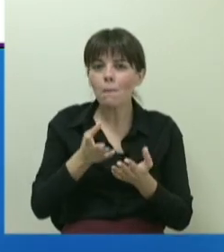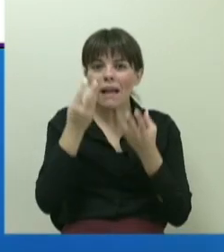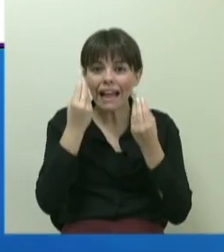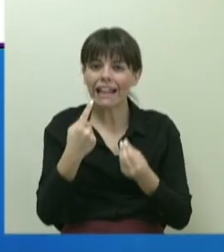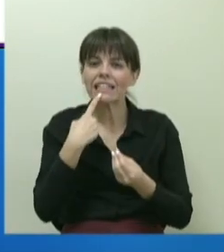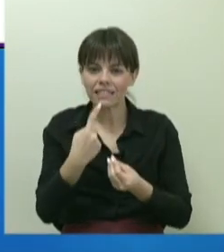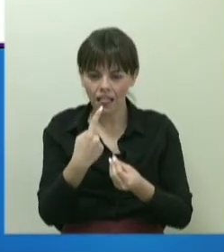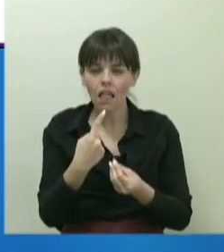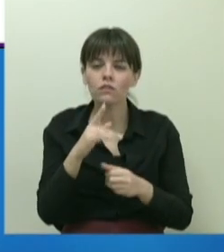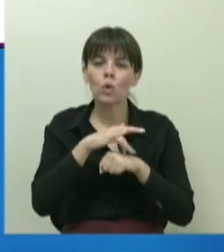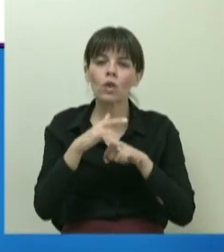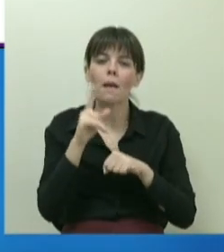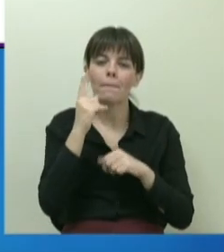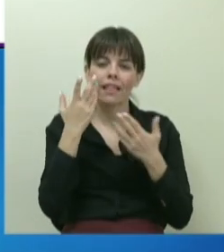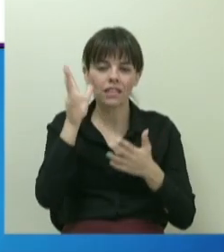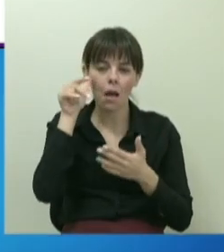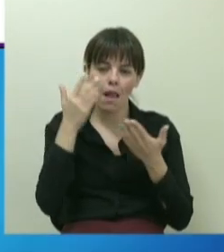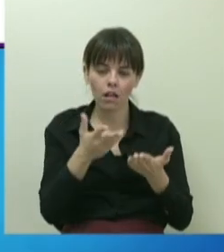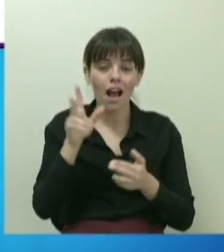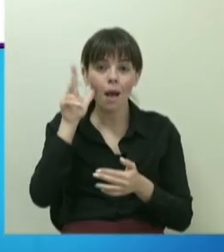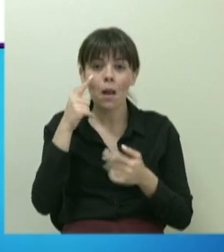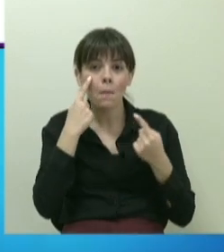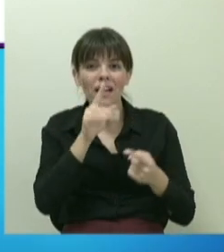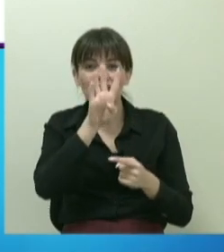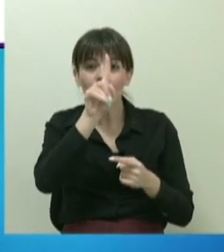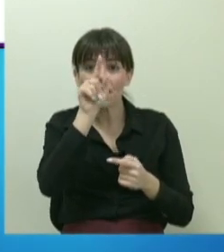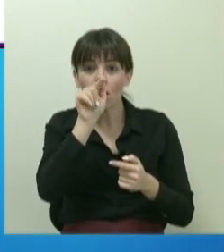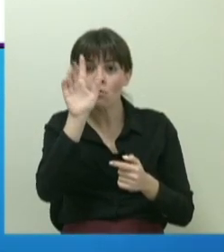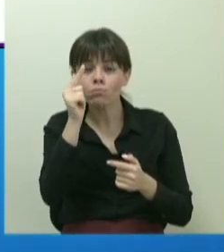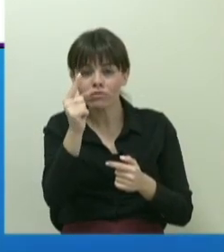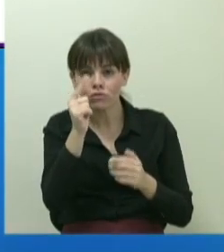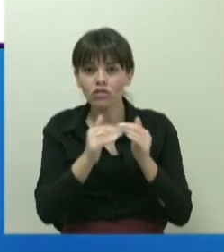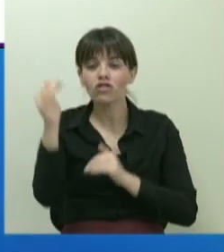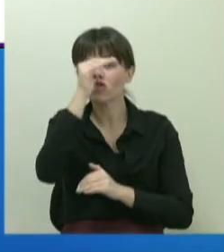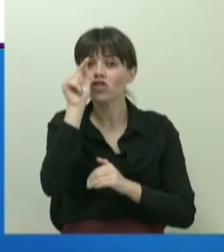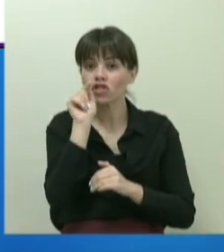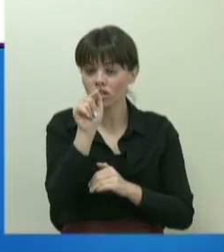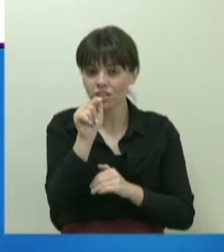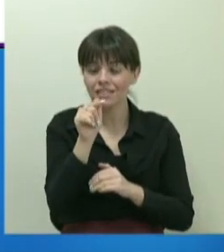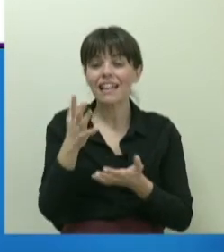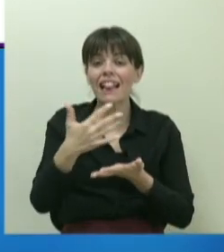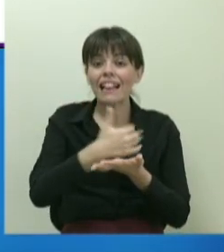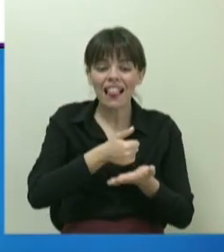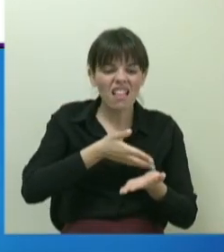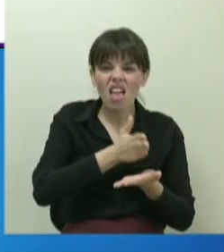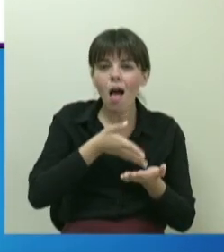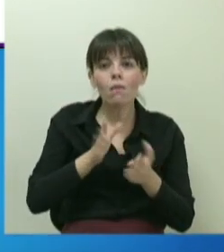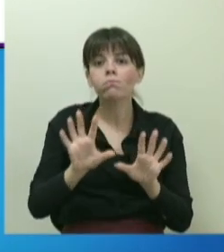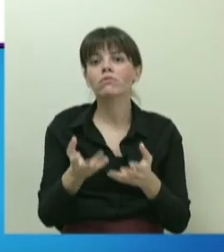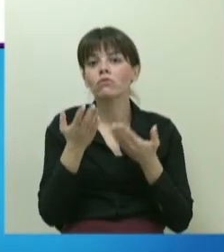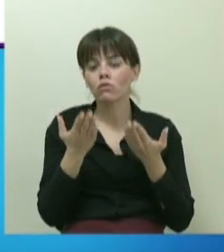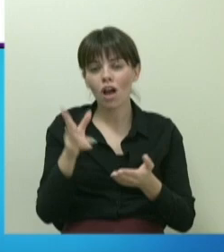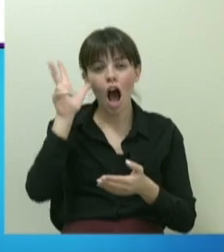Öbür sayfaya geçelim. Amerika bakın, 41,5'lara çıktı. Gelir dağılımı bozuldu.